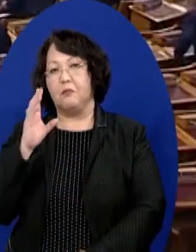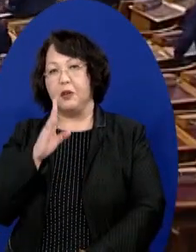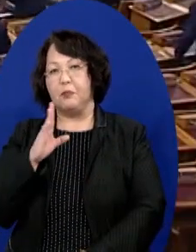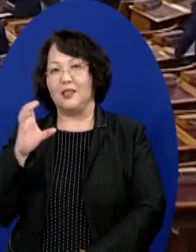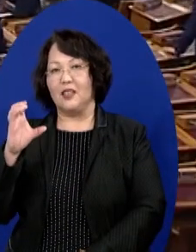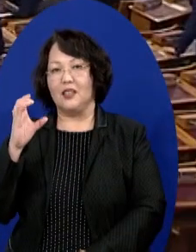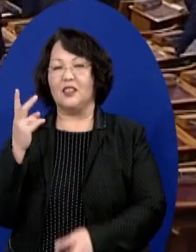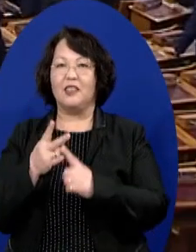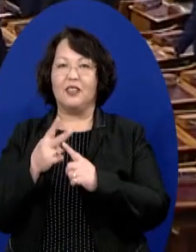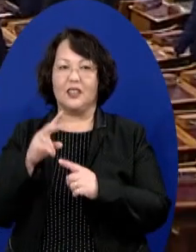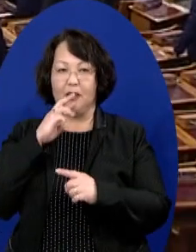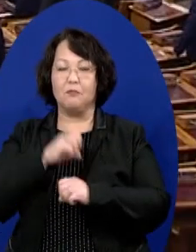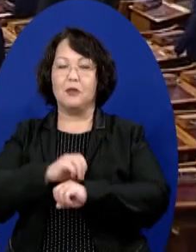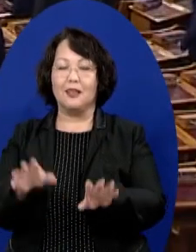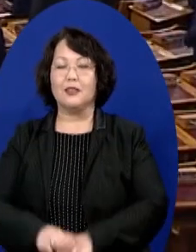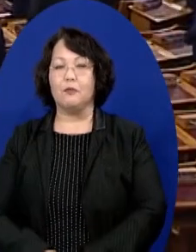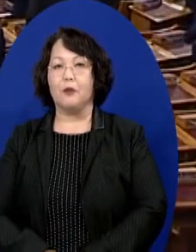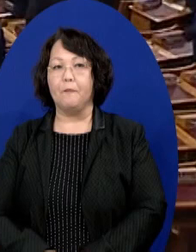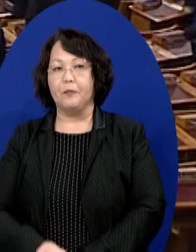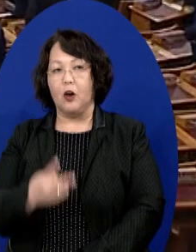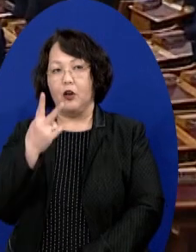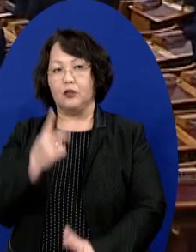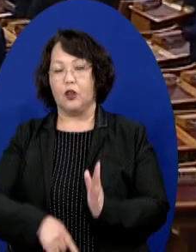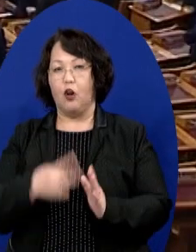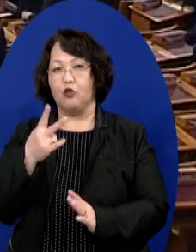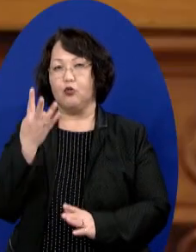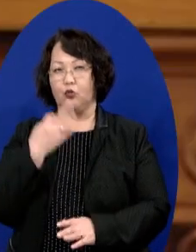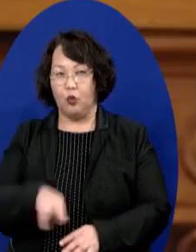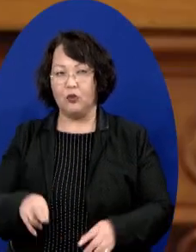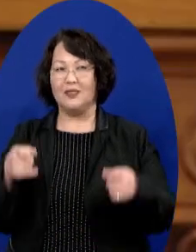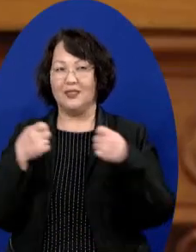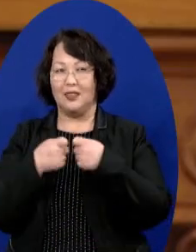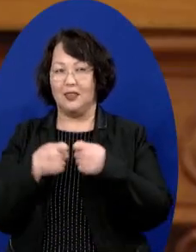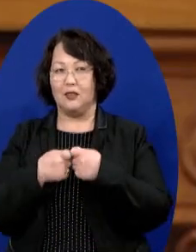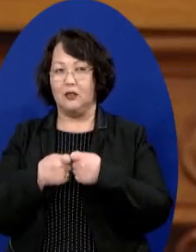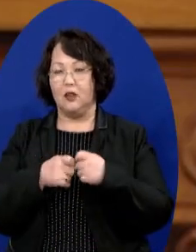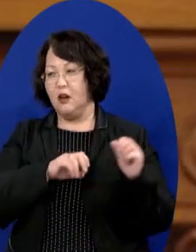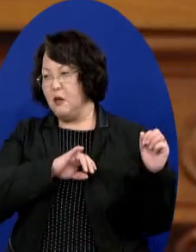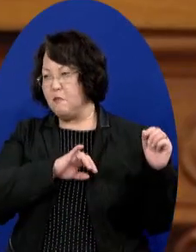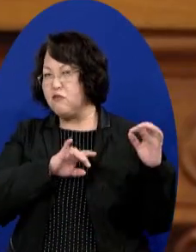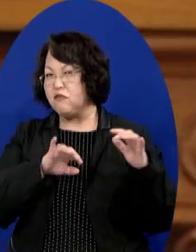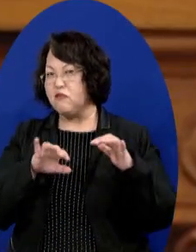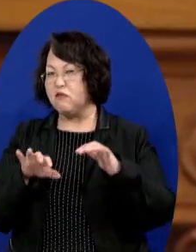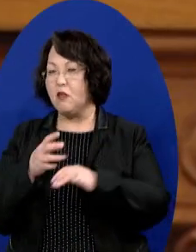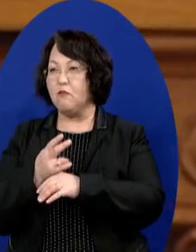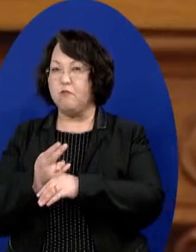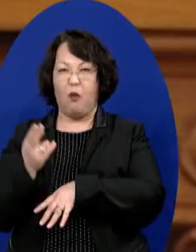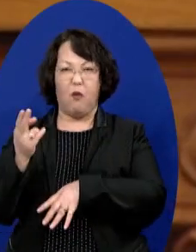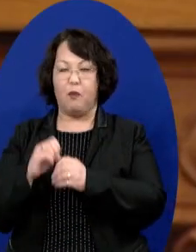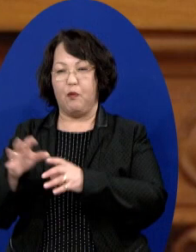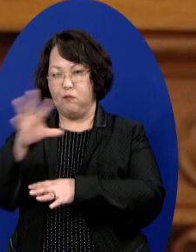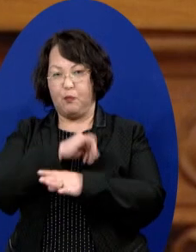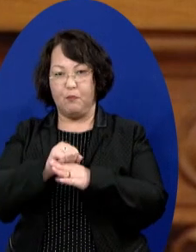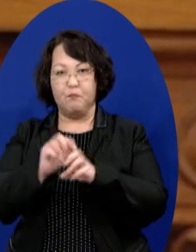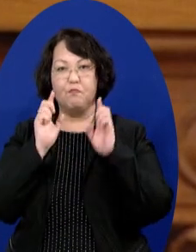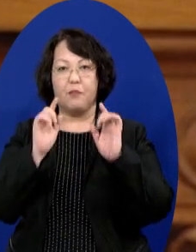Орсын холбооны улс 2-р сарын 24-нд Украинд цэргээ оруулж удалгүй цөмийн тогтоом байрах хүчээ бэлэн байдалд оруулах үүргийг ерөнхийлөгч Путин айрамдаа